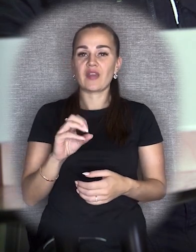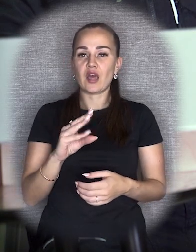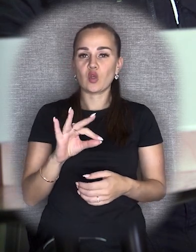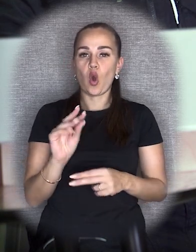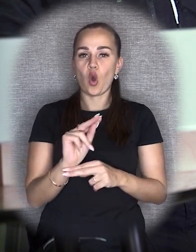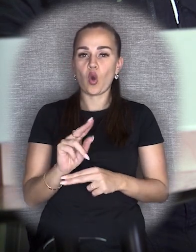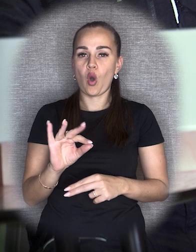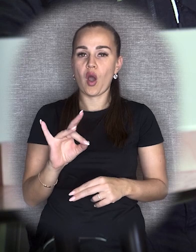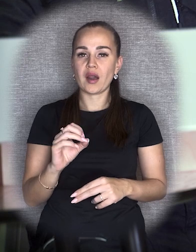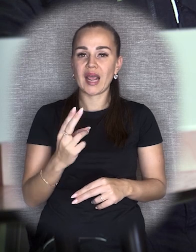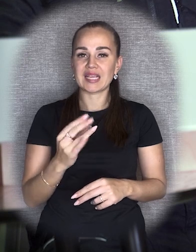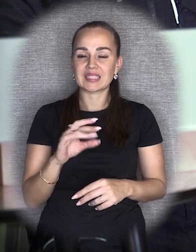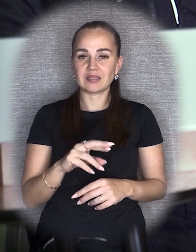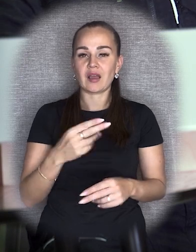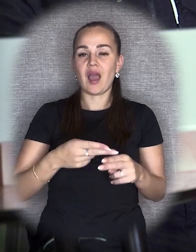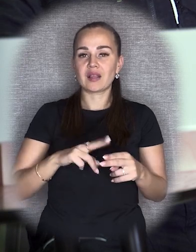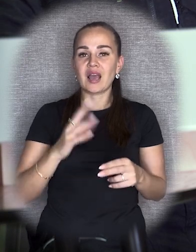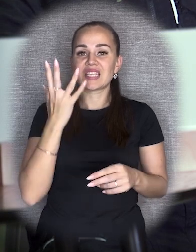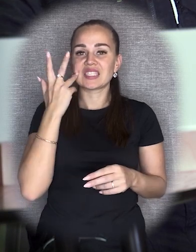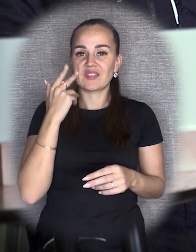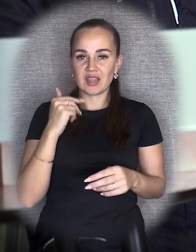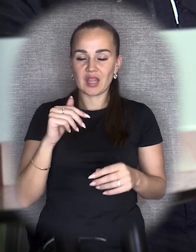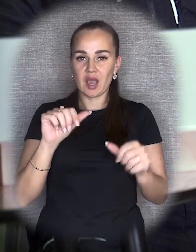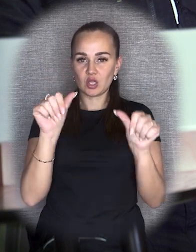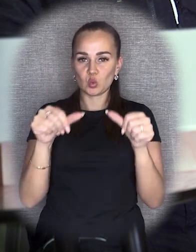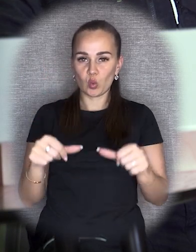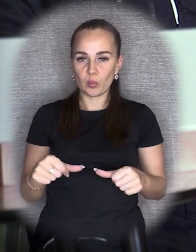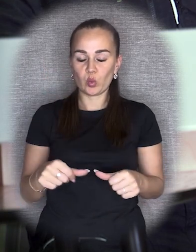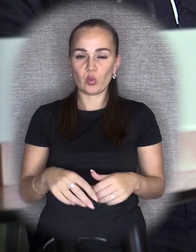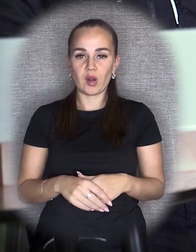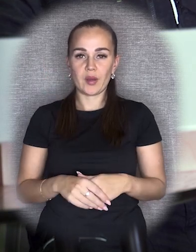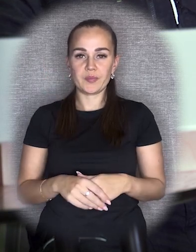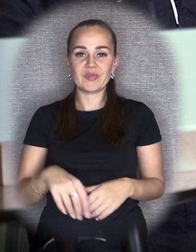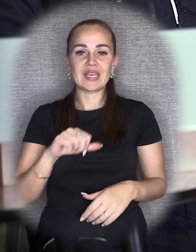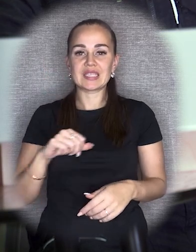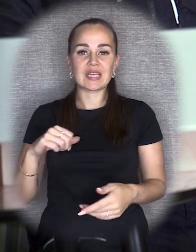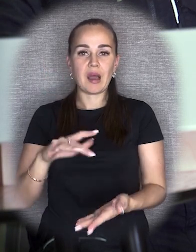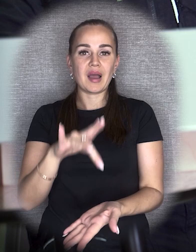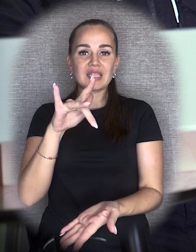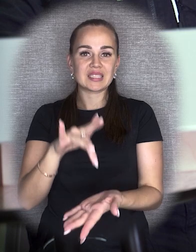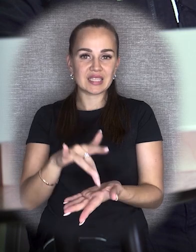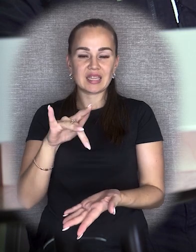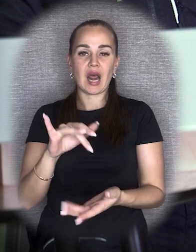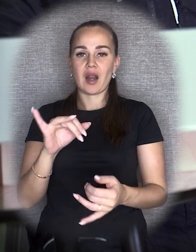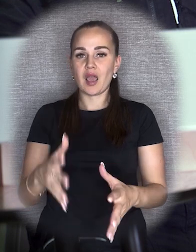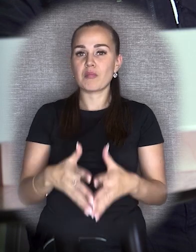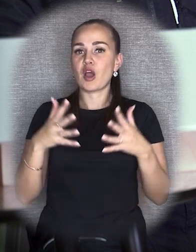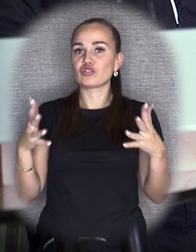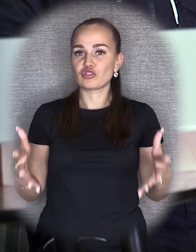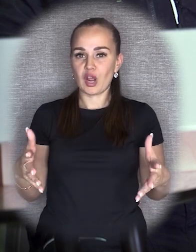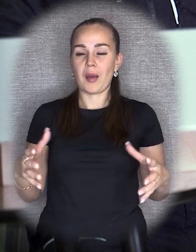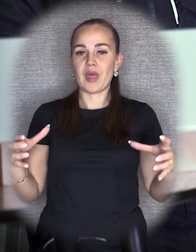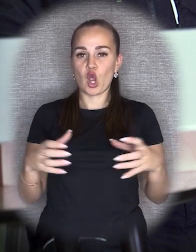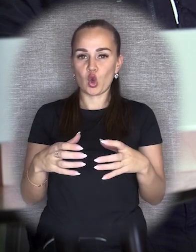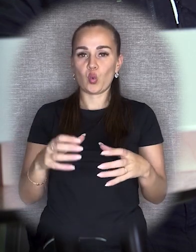«Цветокоррекция». Представляем цветную скульптуру. Ну, самая центральная и самая